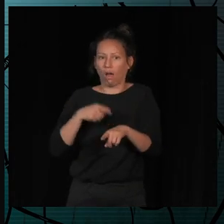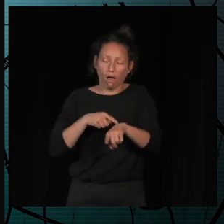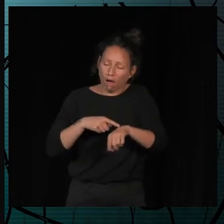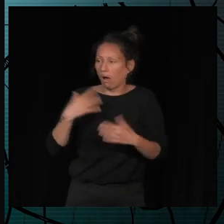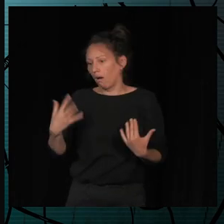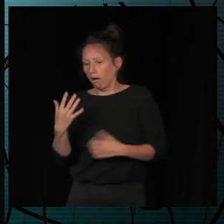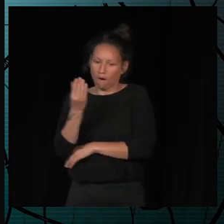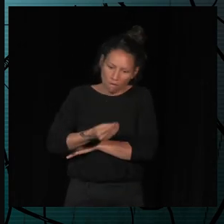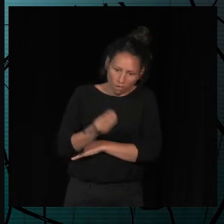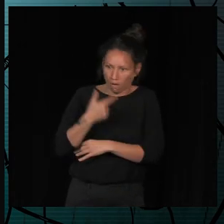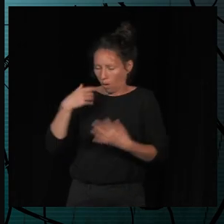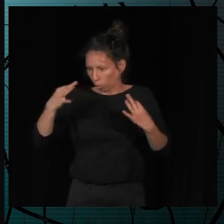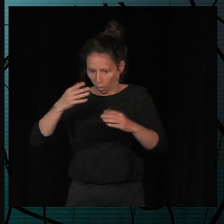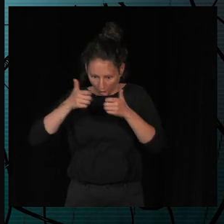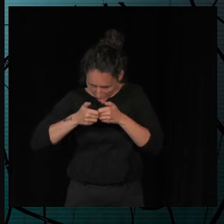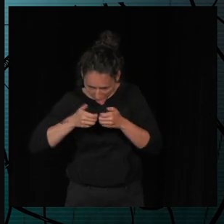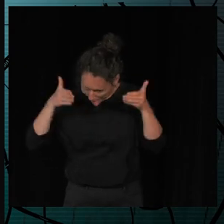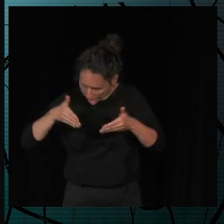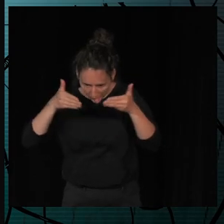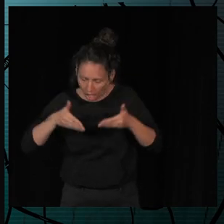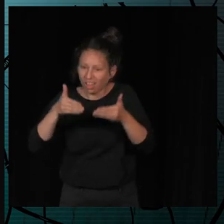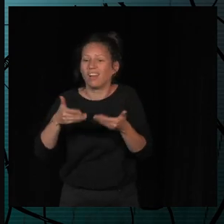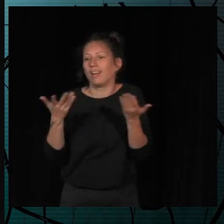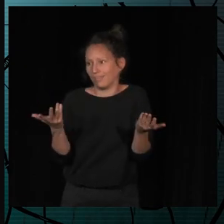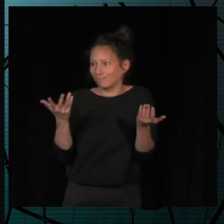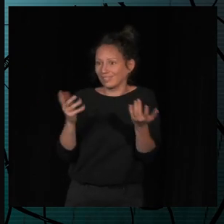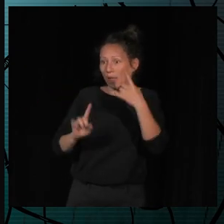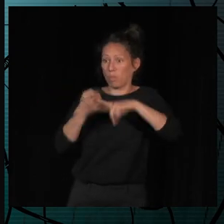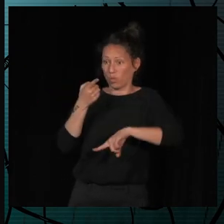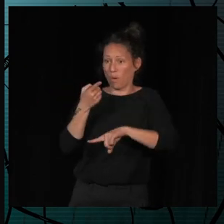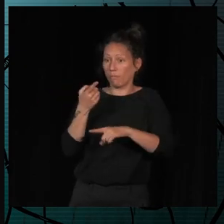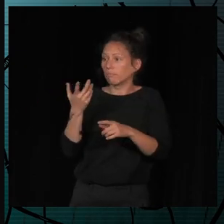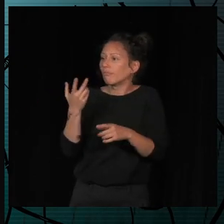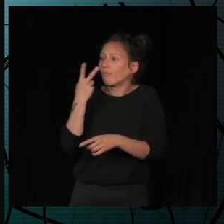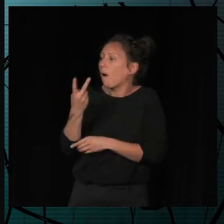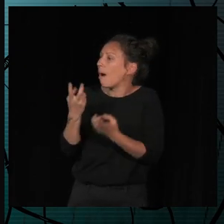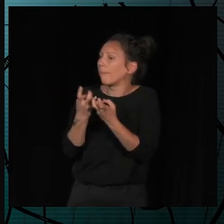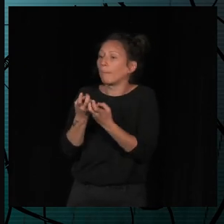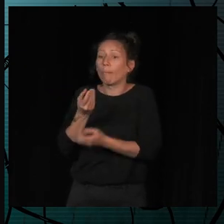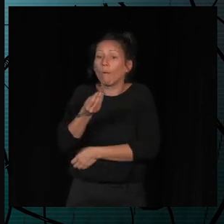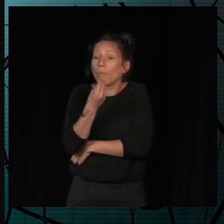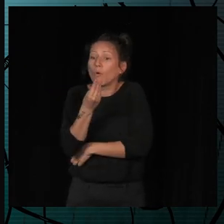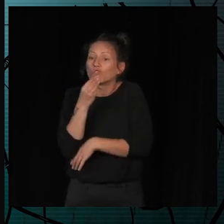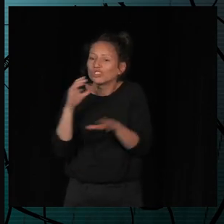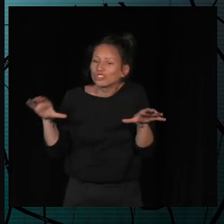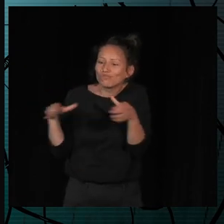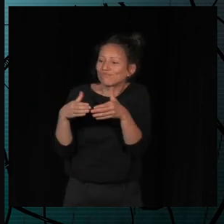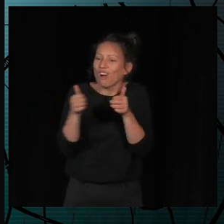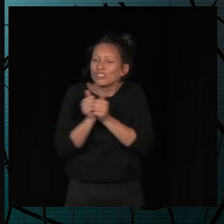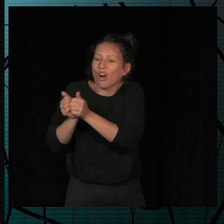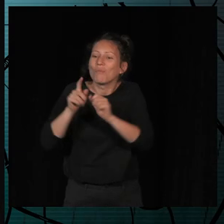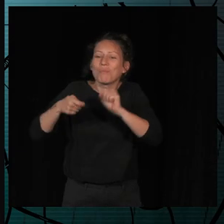trop de temps sur les écran on voit bien qu'en fait le repas du soirah il y en a un qui va être sur sa console de jeu l'autre sur sa tablette l'autre sur son téléphone